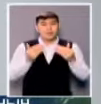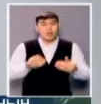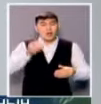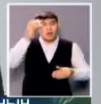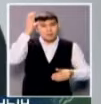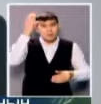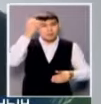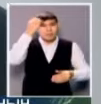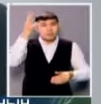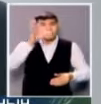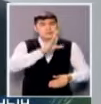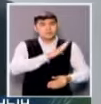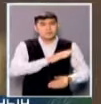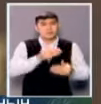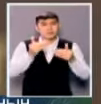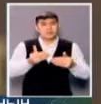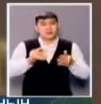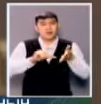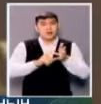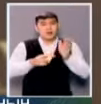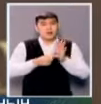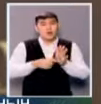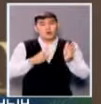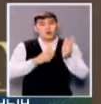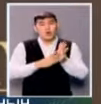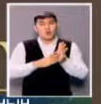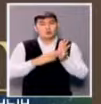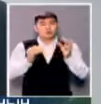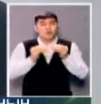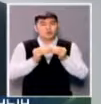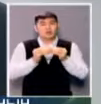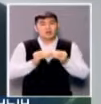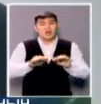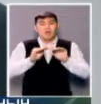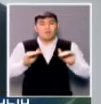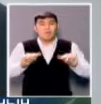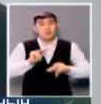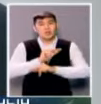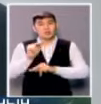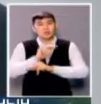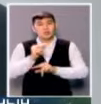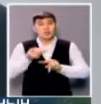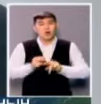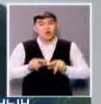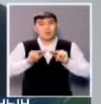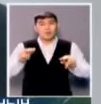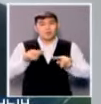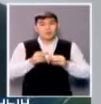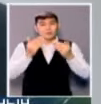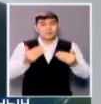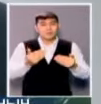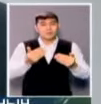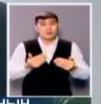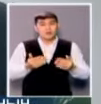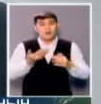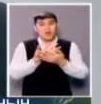сол 7-8 кластарда сабақ беріп жүрдім. Ол кезде 9-10 класта оқыдым. Мұғалімдер қойып кетеді мені төменгі кластың оқушыларына. Соған енді